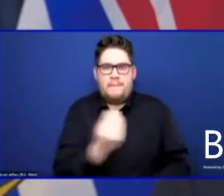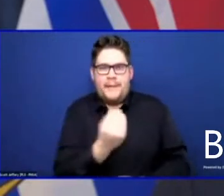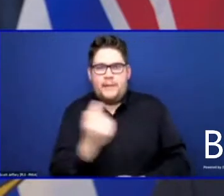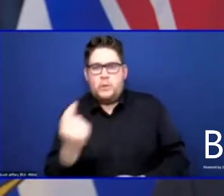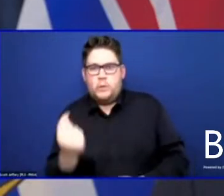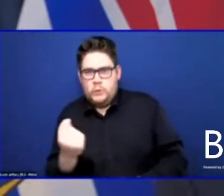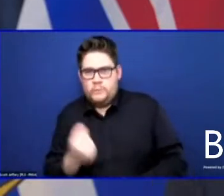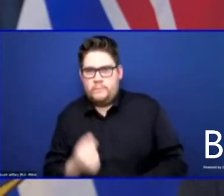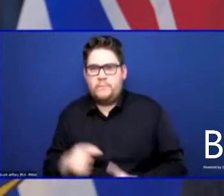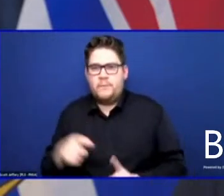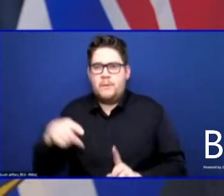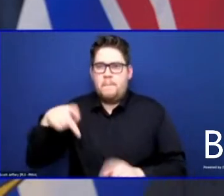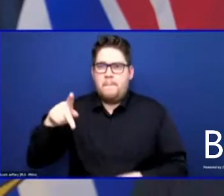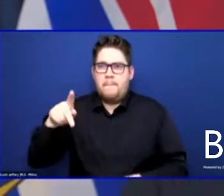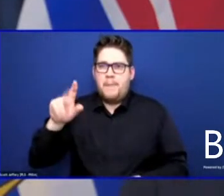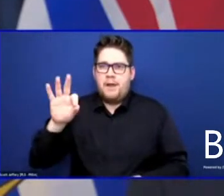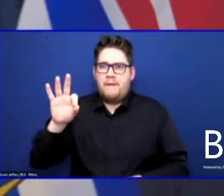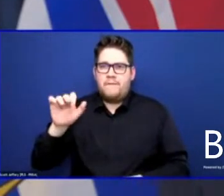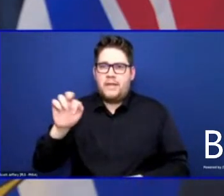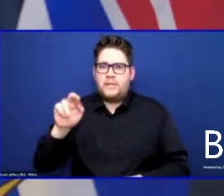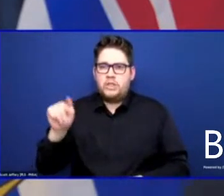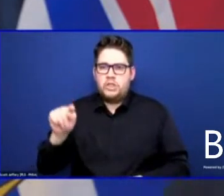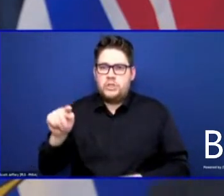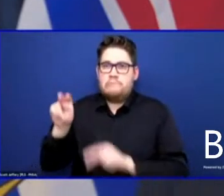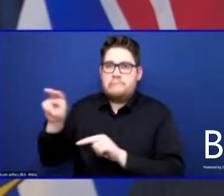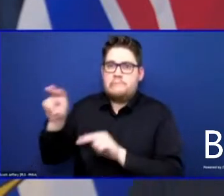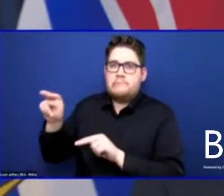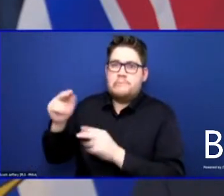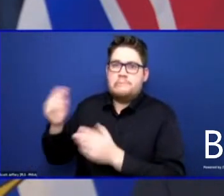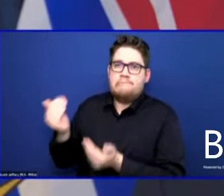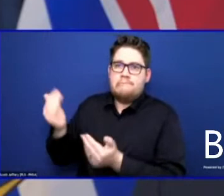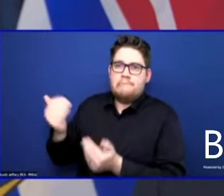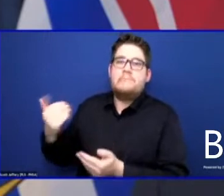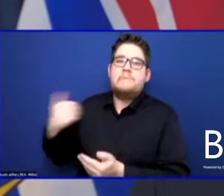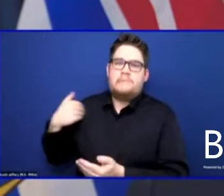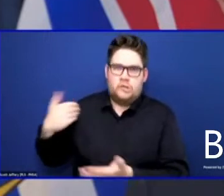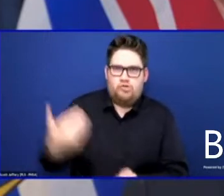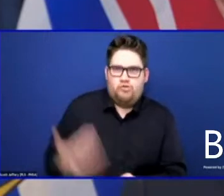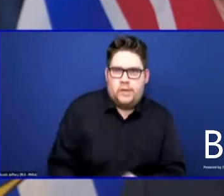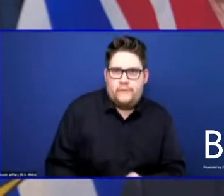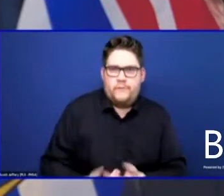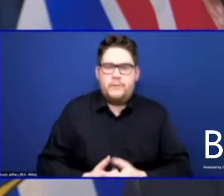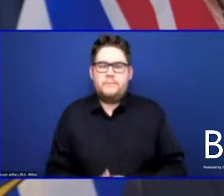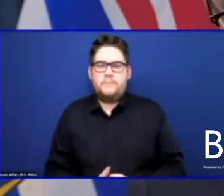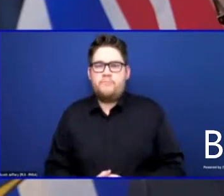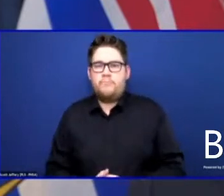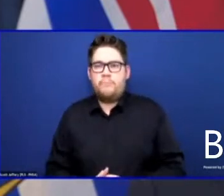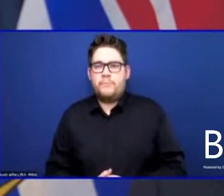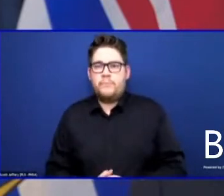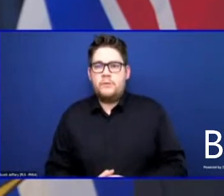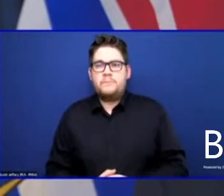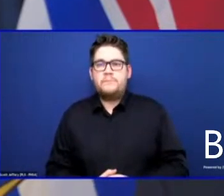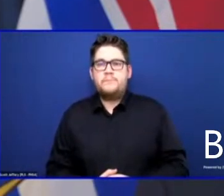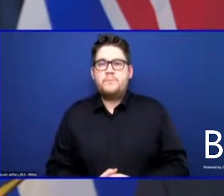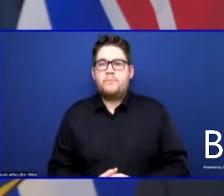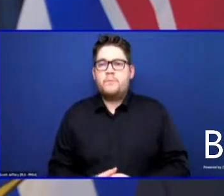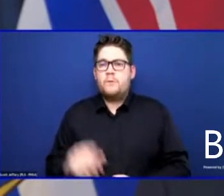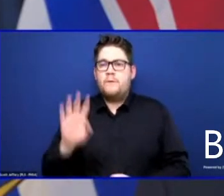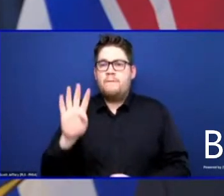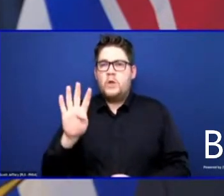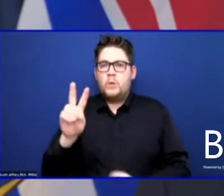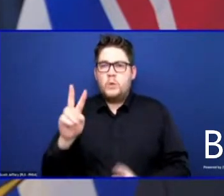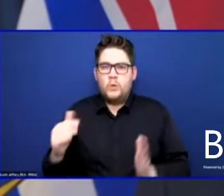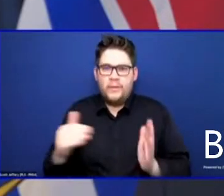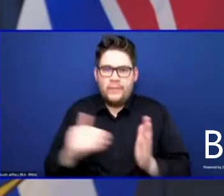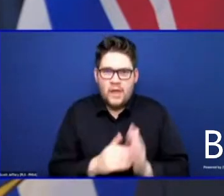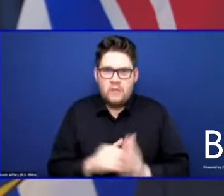128万刚才小插曲我们的卫生官那么英文里边那个数字绝对不如我们中国人